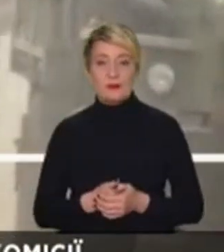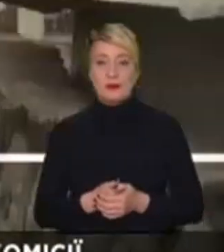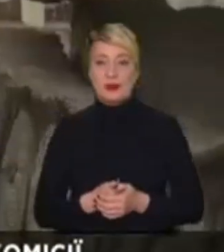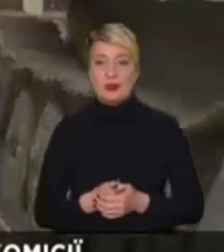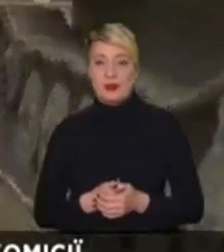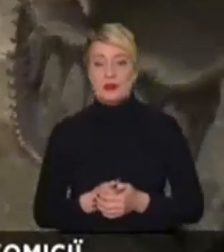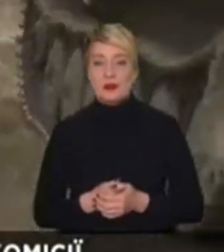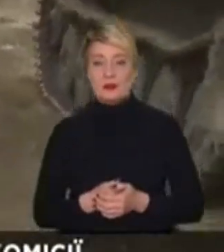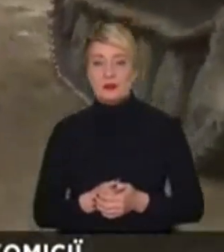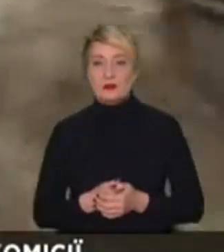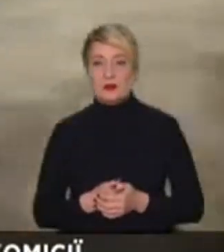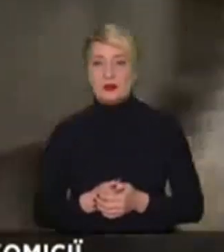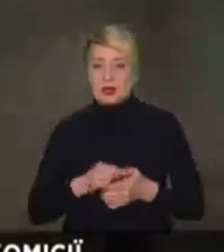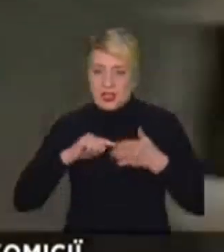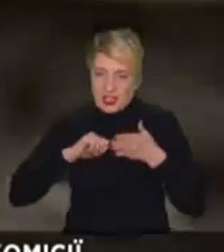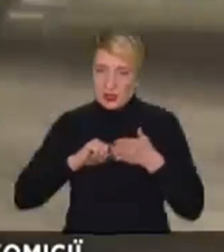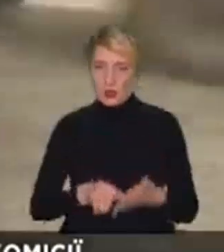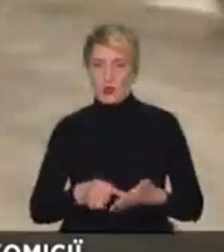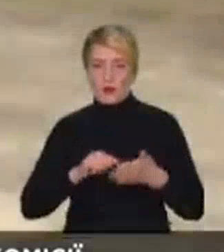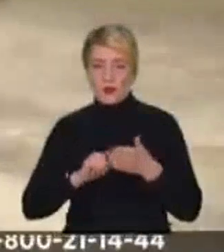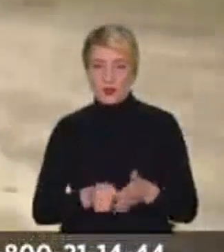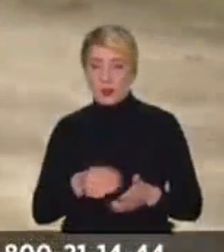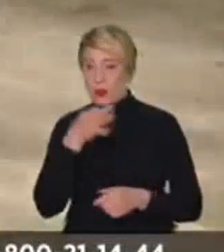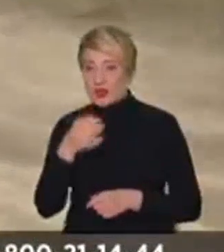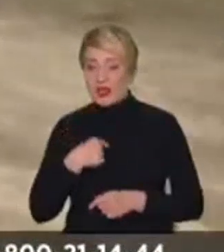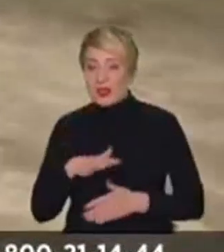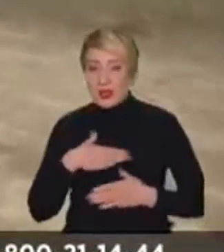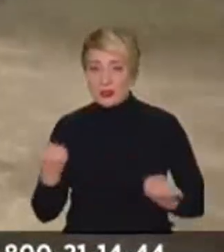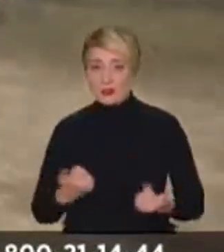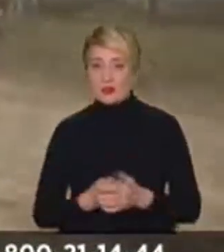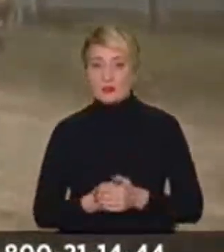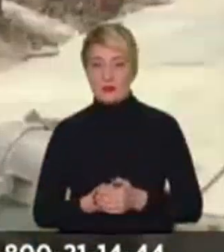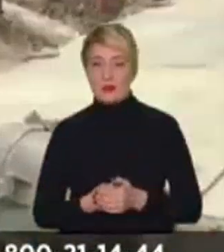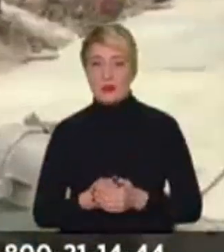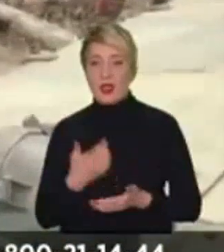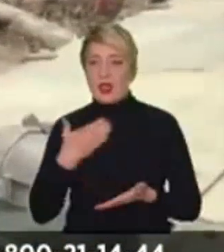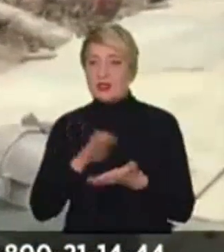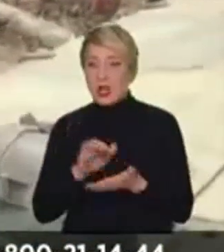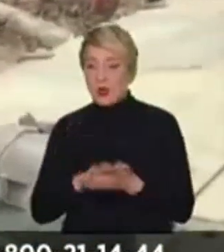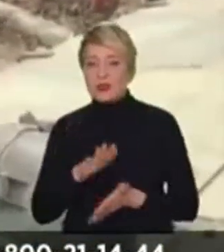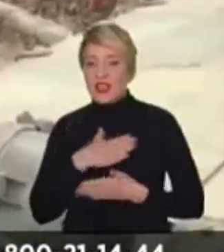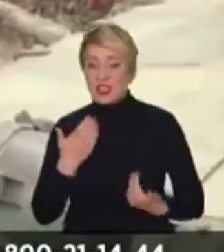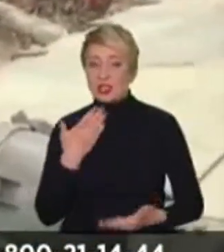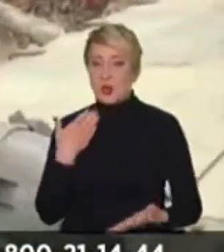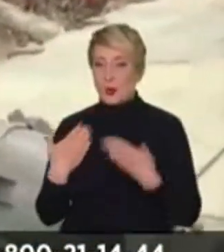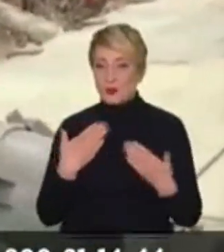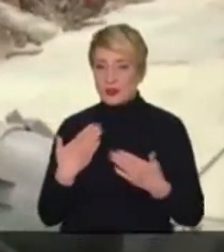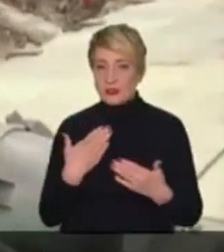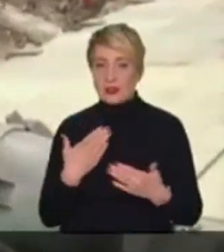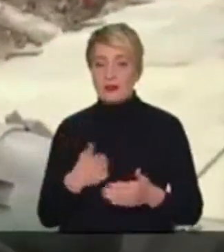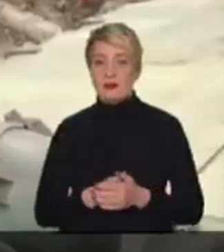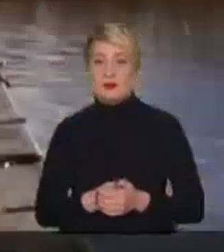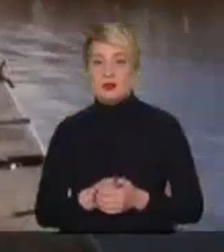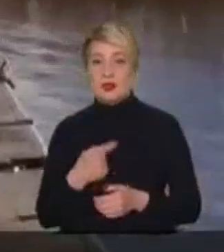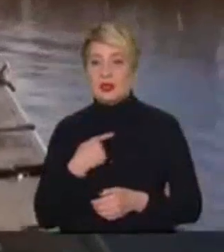были настойчивыми, и когда я сказала, что не хочу с ними знакомиться и общаться, не останавливаясь,